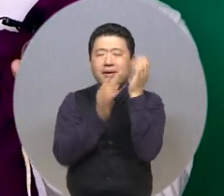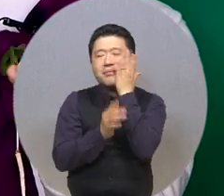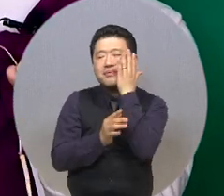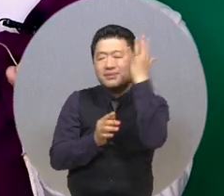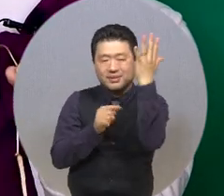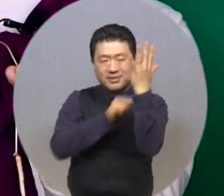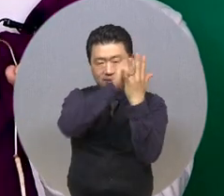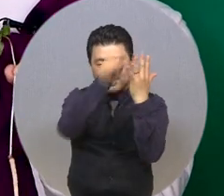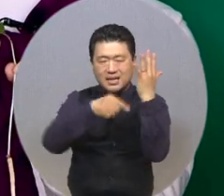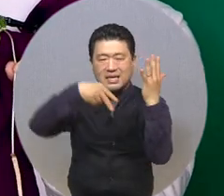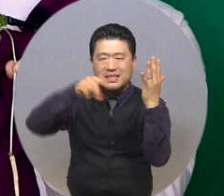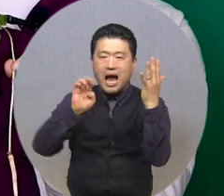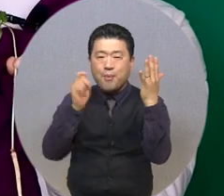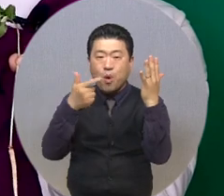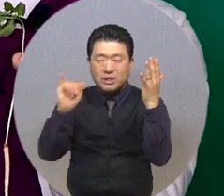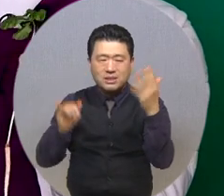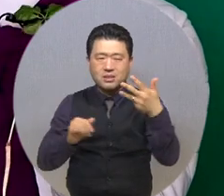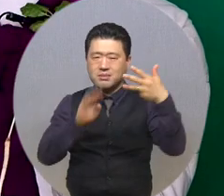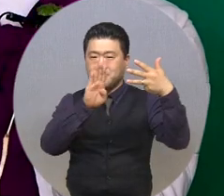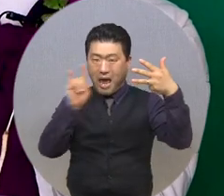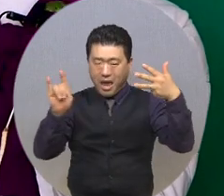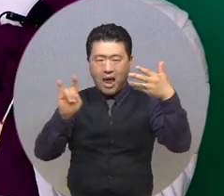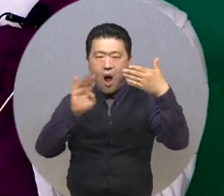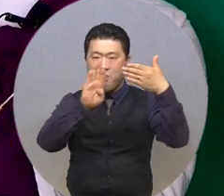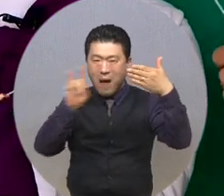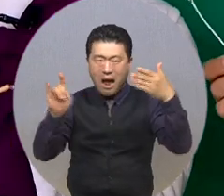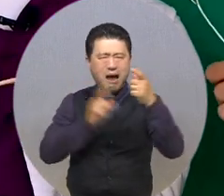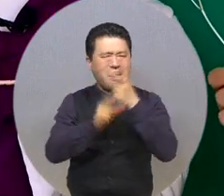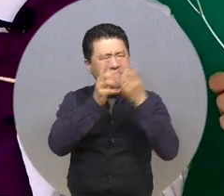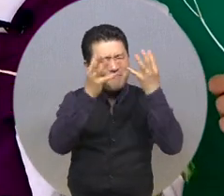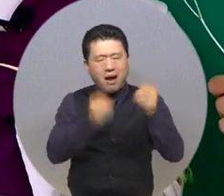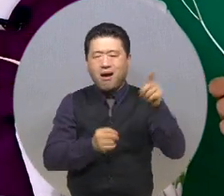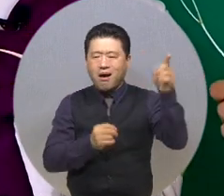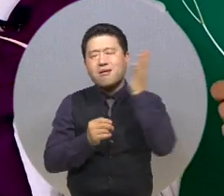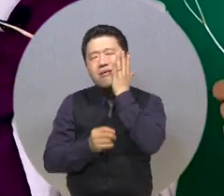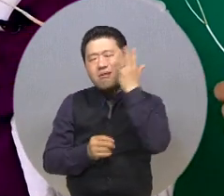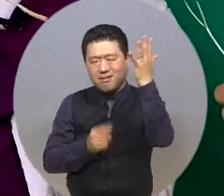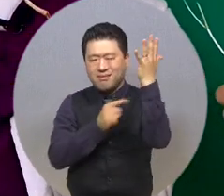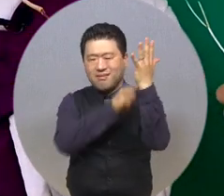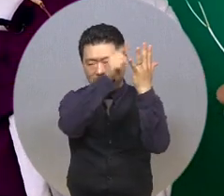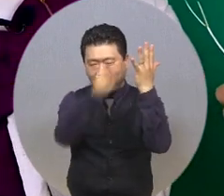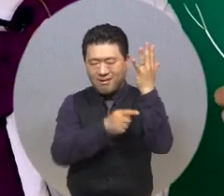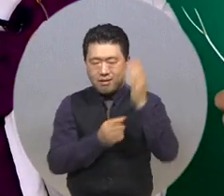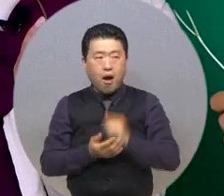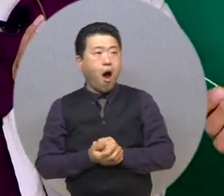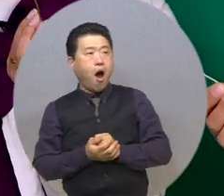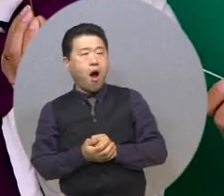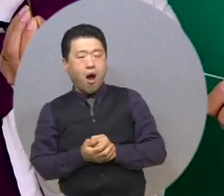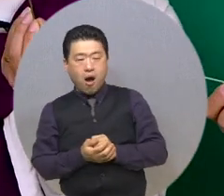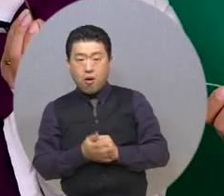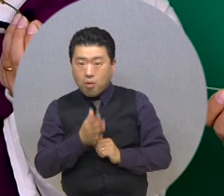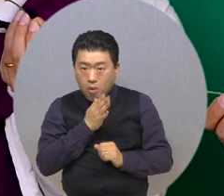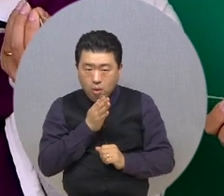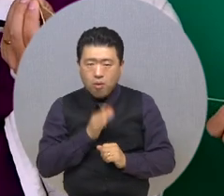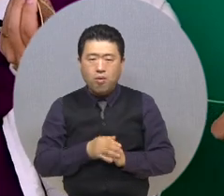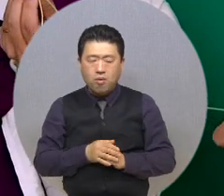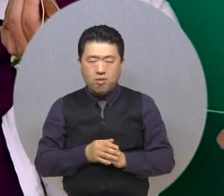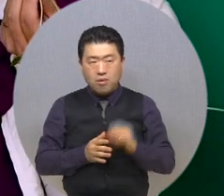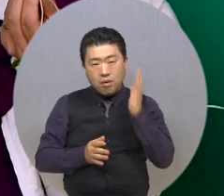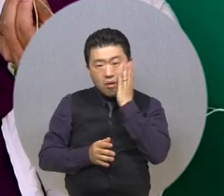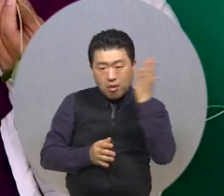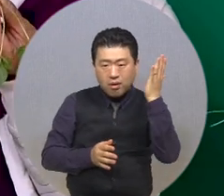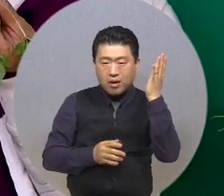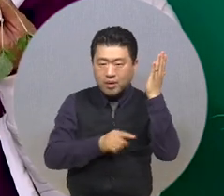이 사포닌 함량이 8배, 9배 이렇게 더 많답니다. 뿌리가 네. 있는 게 아니고? 예, 예. 그러면 잎을 먹어야 돼.